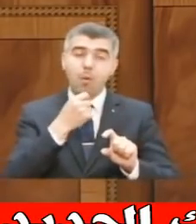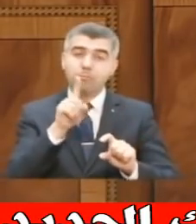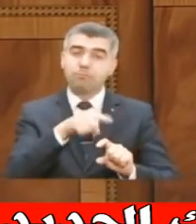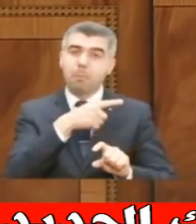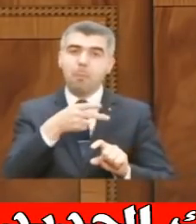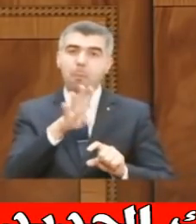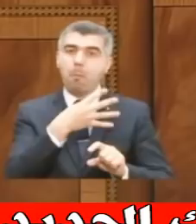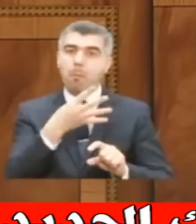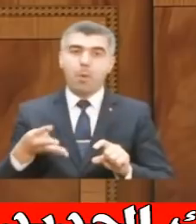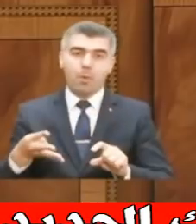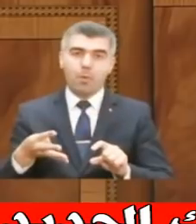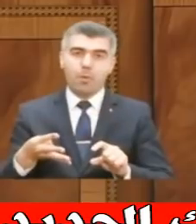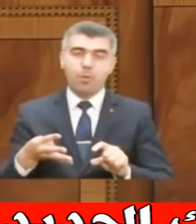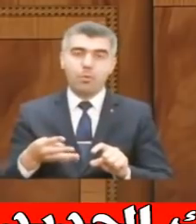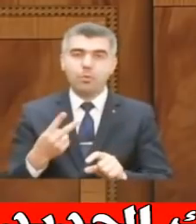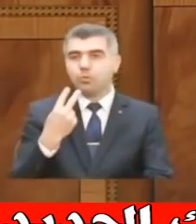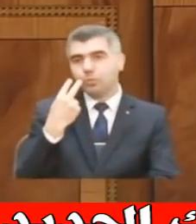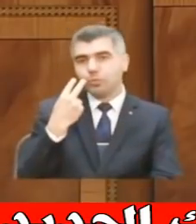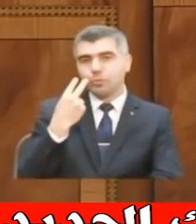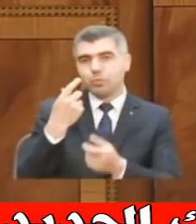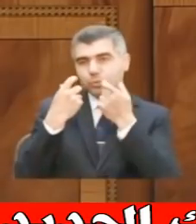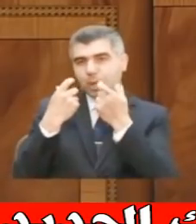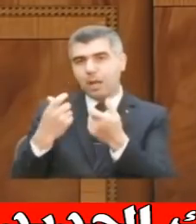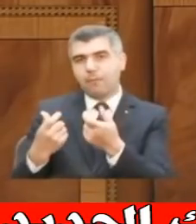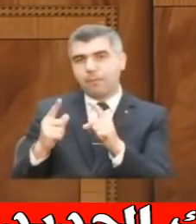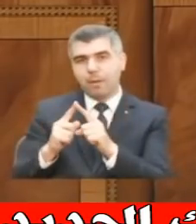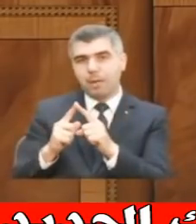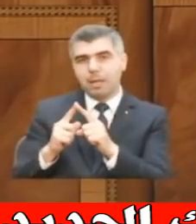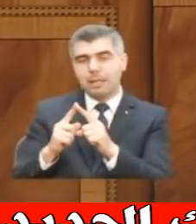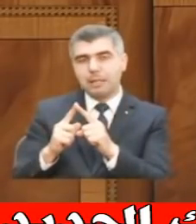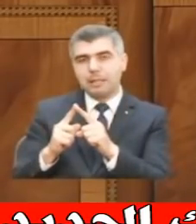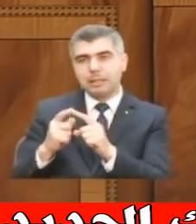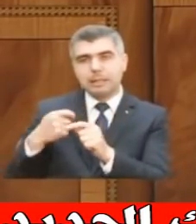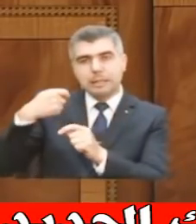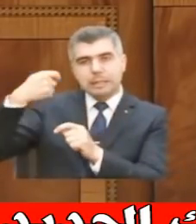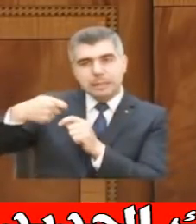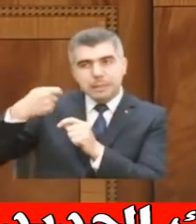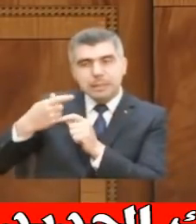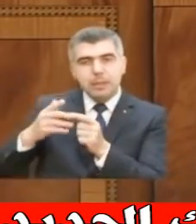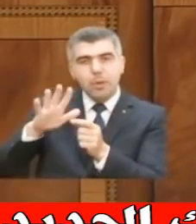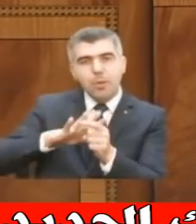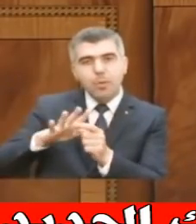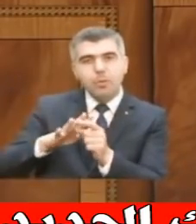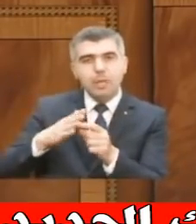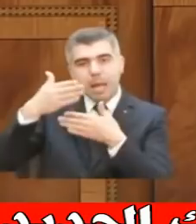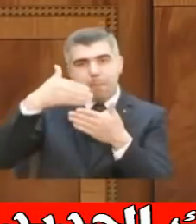المفارقة الغريبة هي وضعية الفنان المغربي، لا زالت تعيش الهشاشة والضعف.